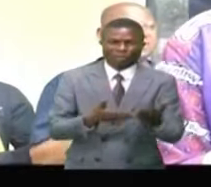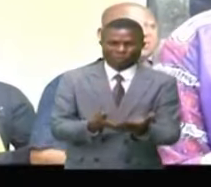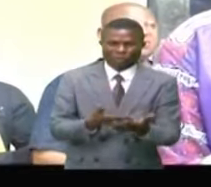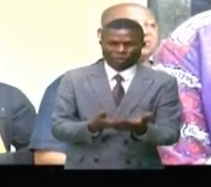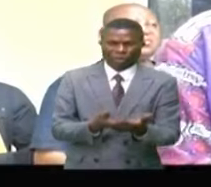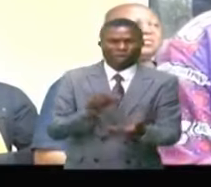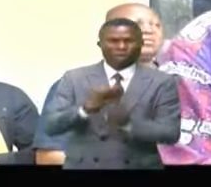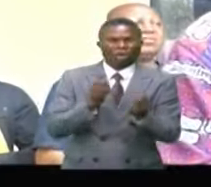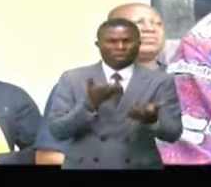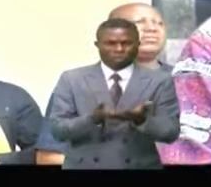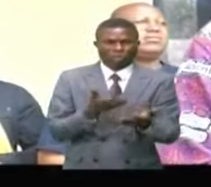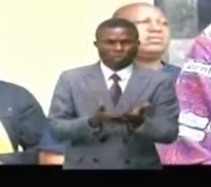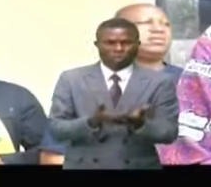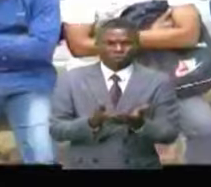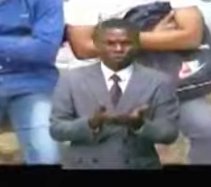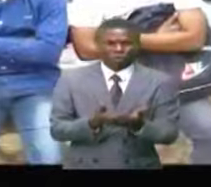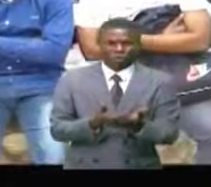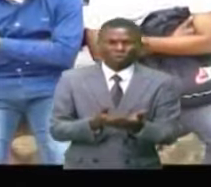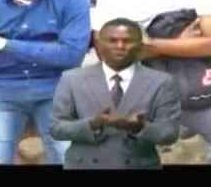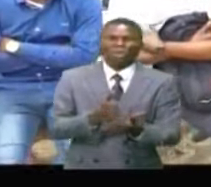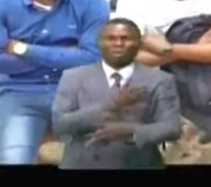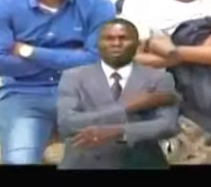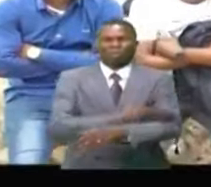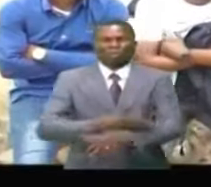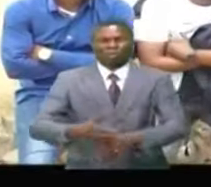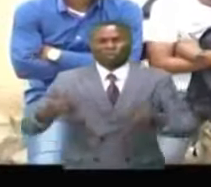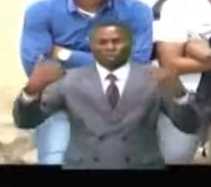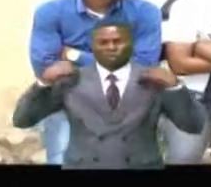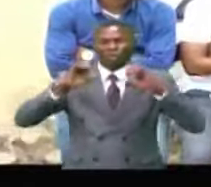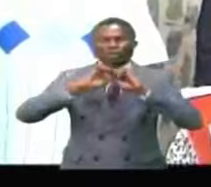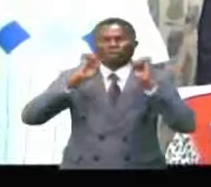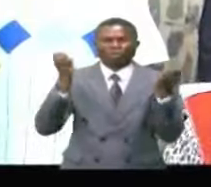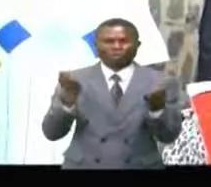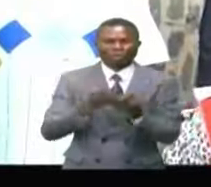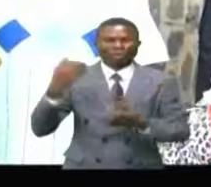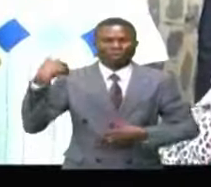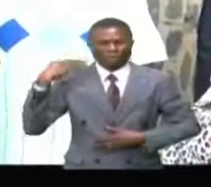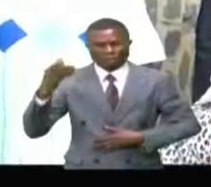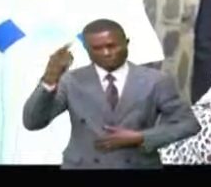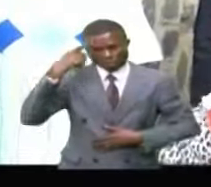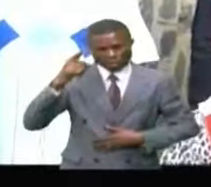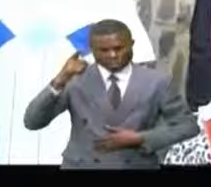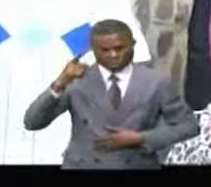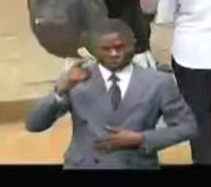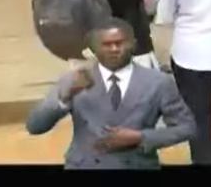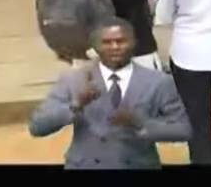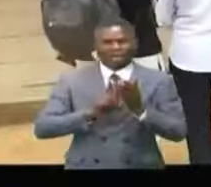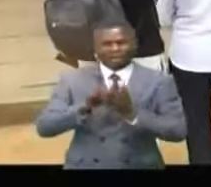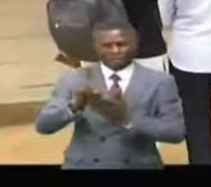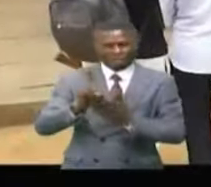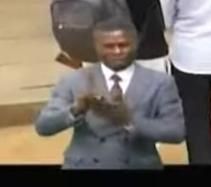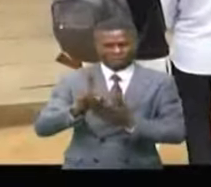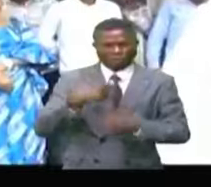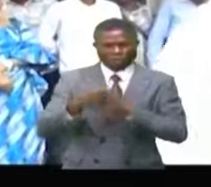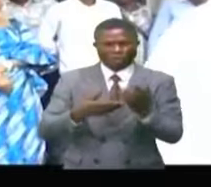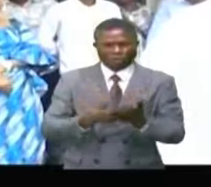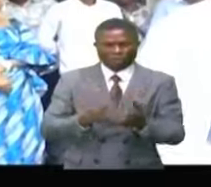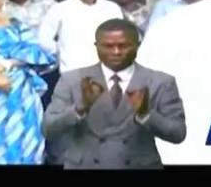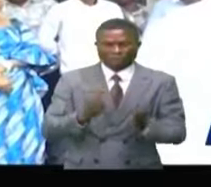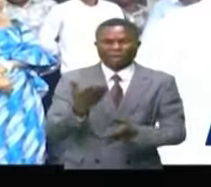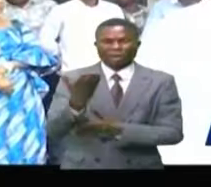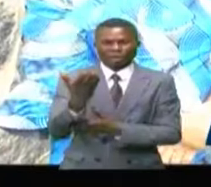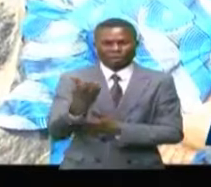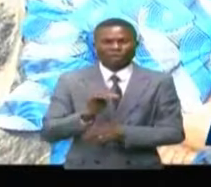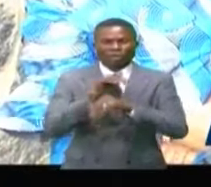Cette situation plombe les efforts des mandataires de cette entreprise publique pour remettre cette entreprise sur les rails, d'où la nécessité